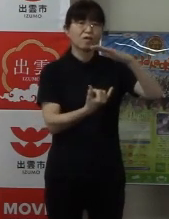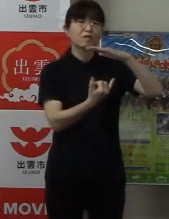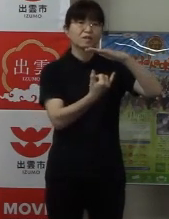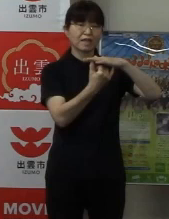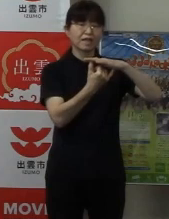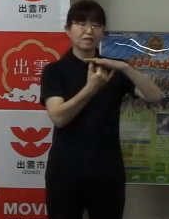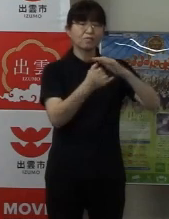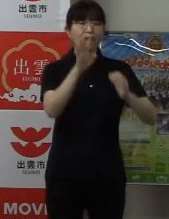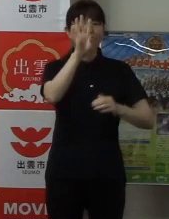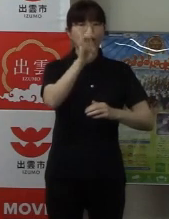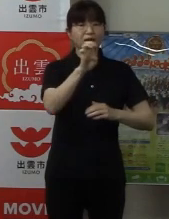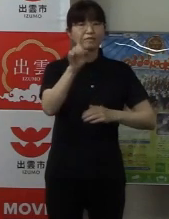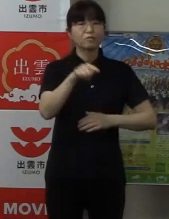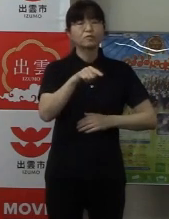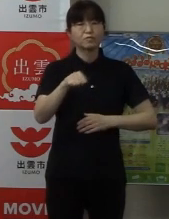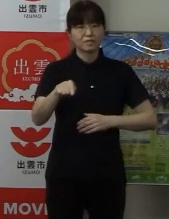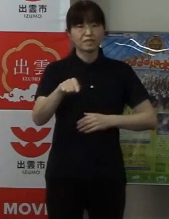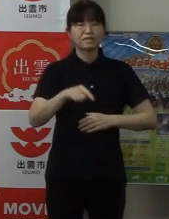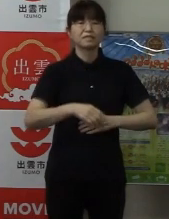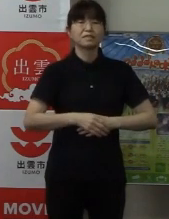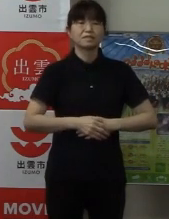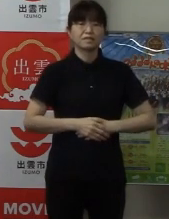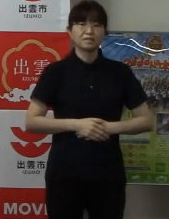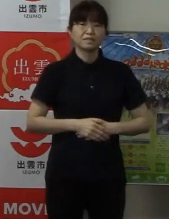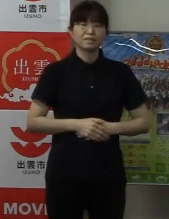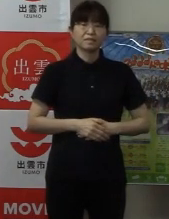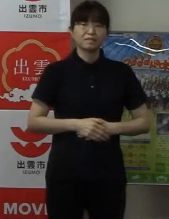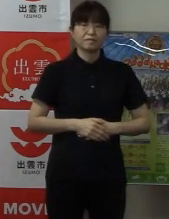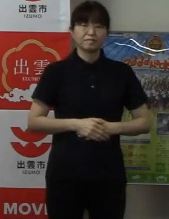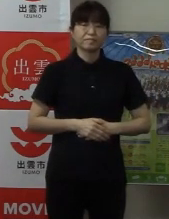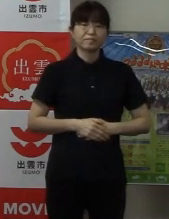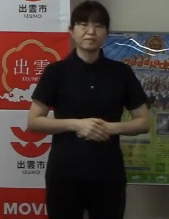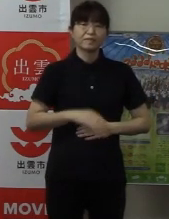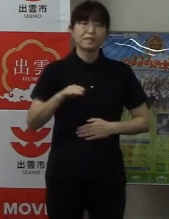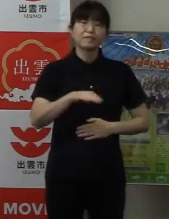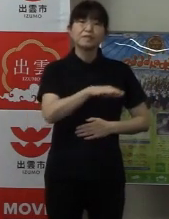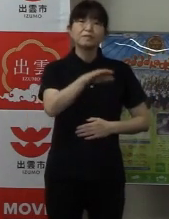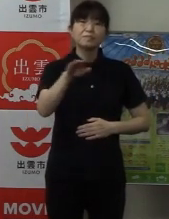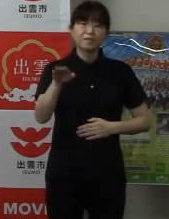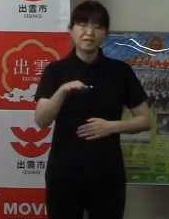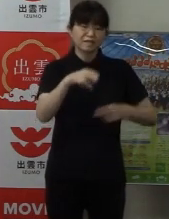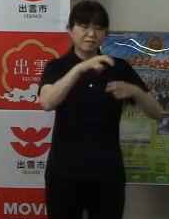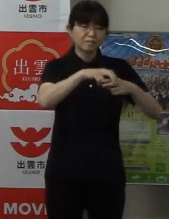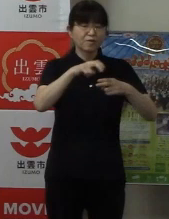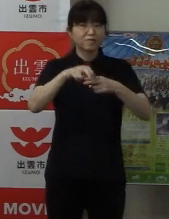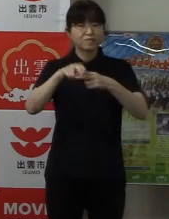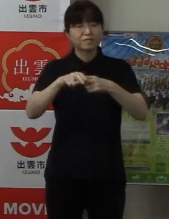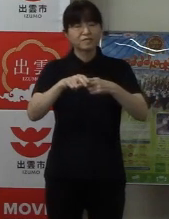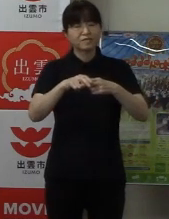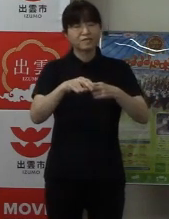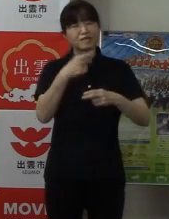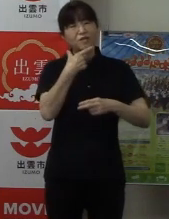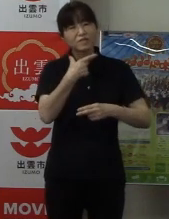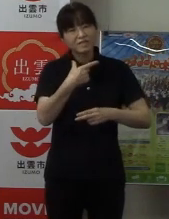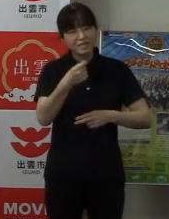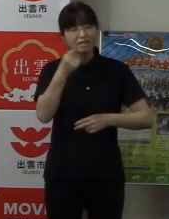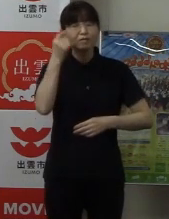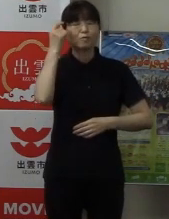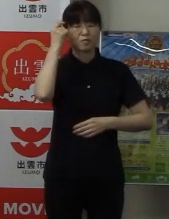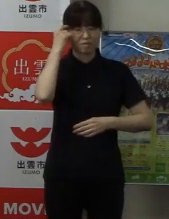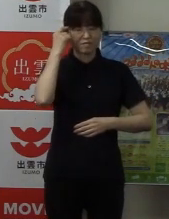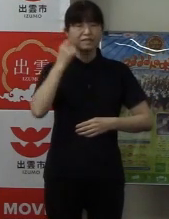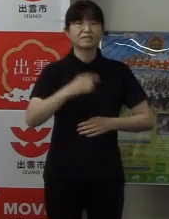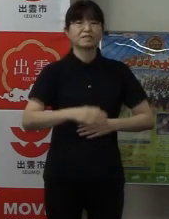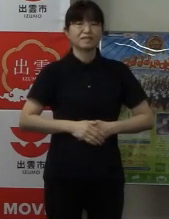40名となっております。この機会にぜひ皆さんにも乗っていただいて、来たいというふうに思